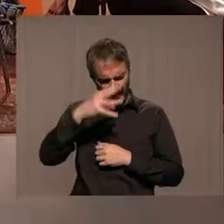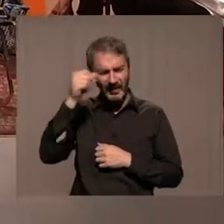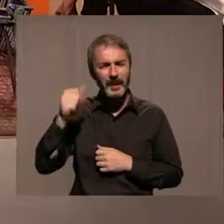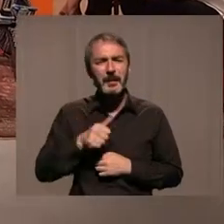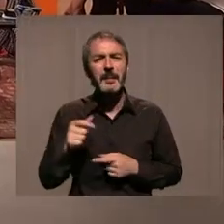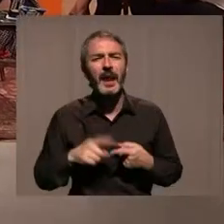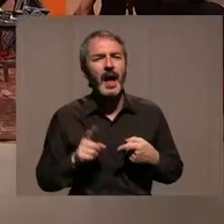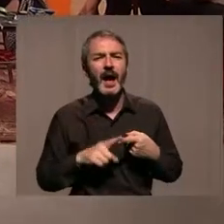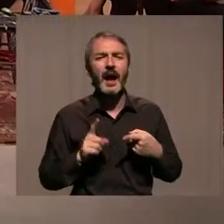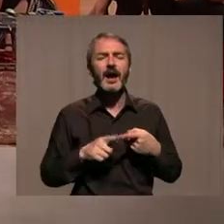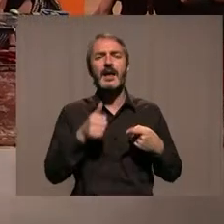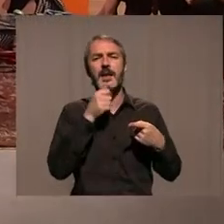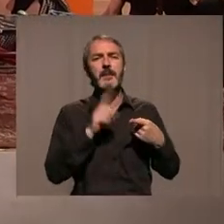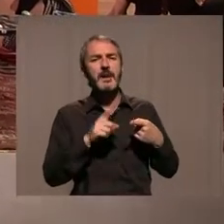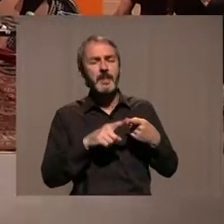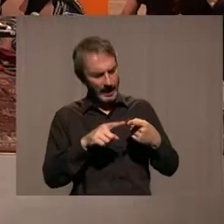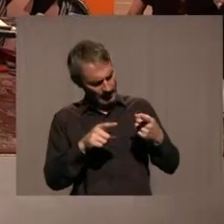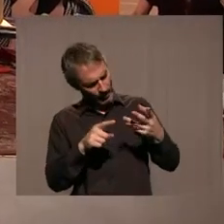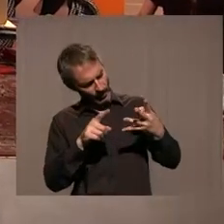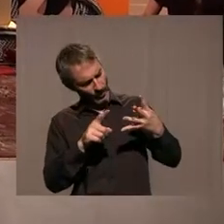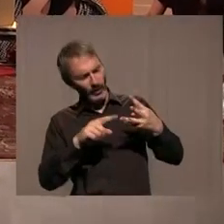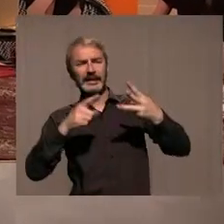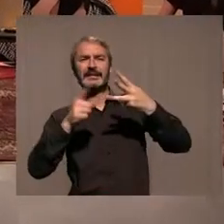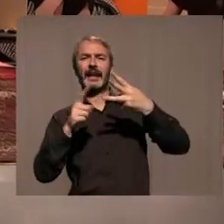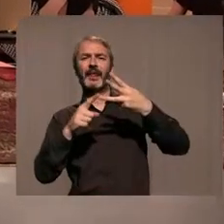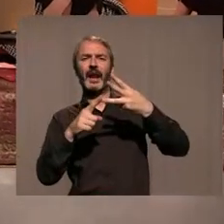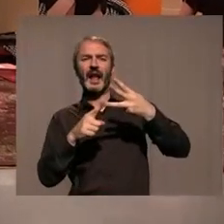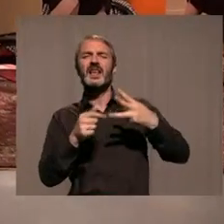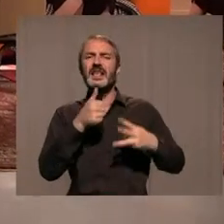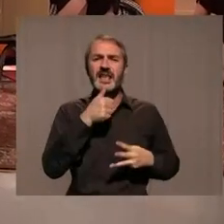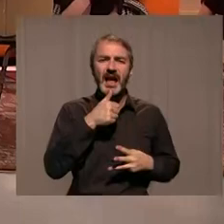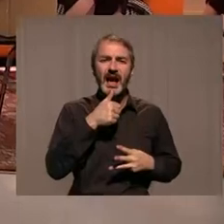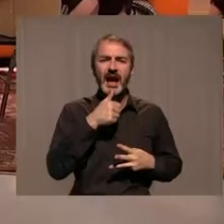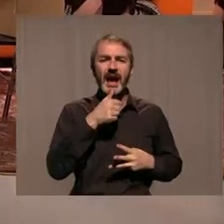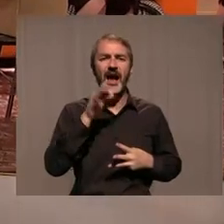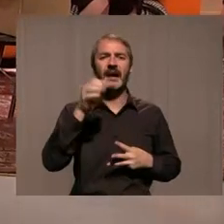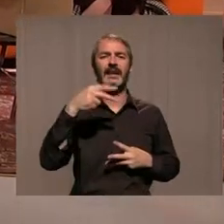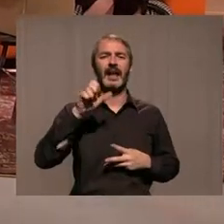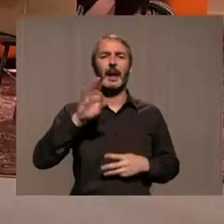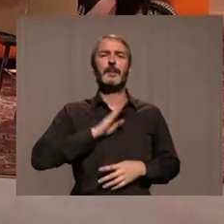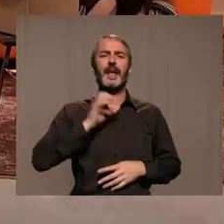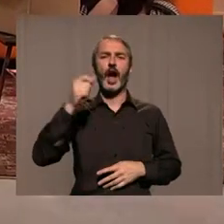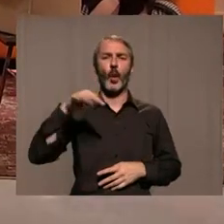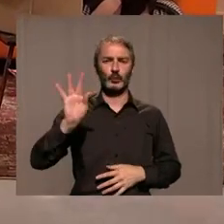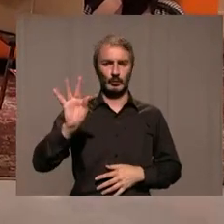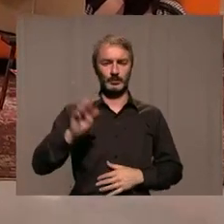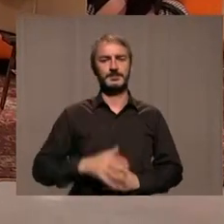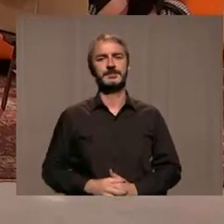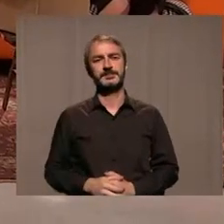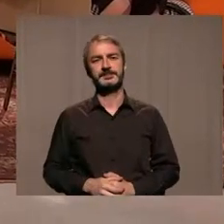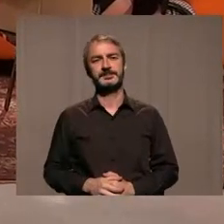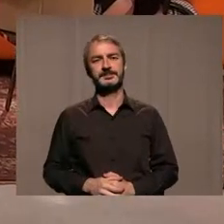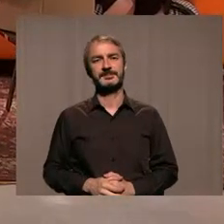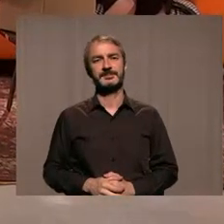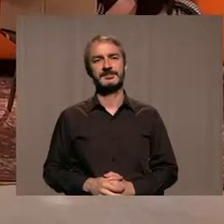La primera o la tercera? Ah, la tercera. Voleu tocar la tercera? Sí. Quina és? Take Me Out. Vinga. Va, foli.